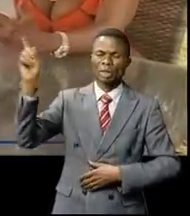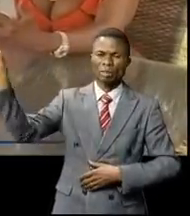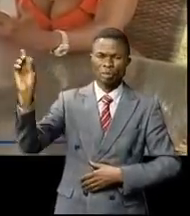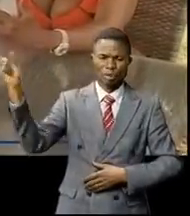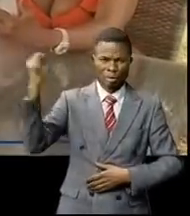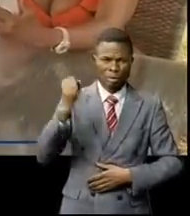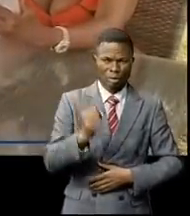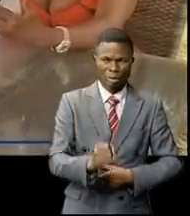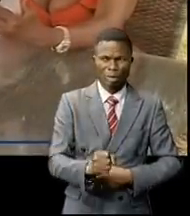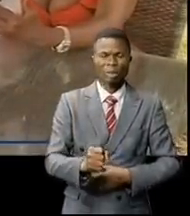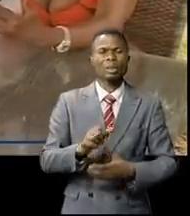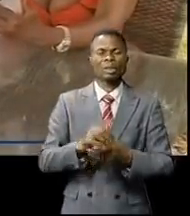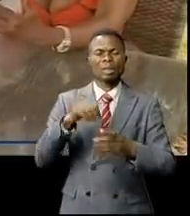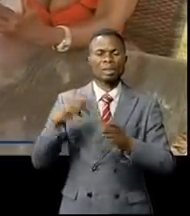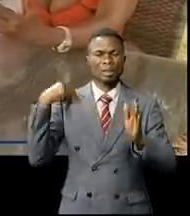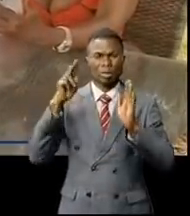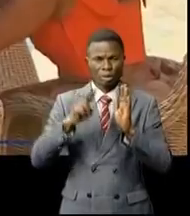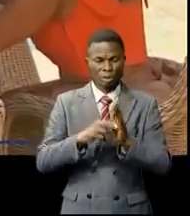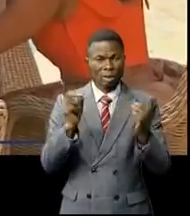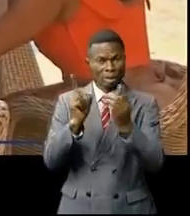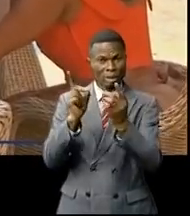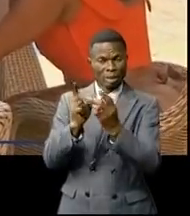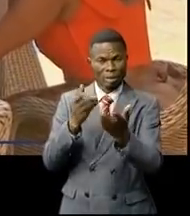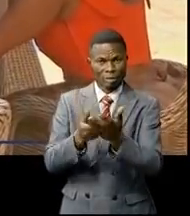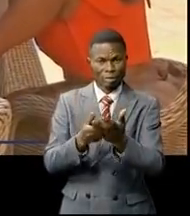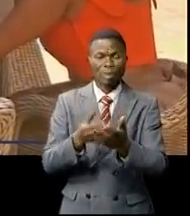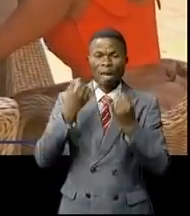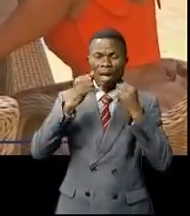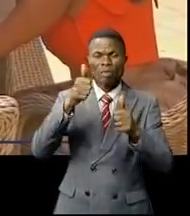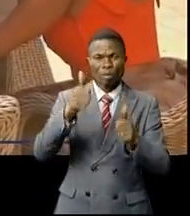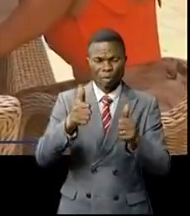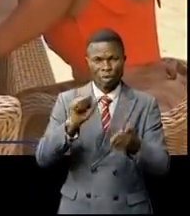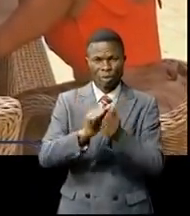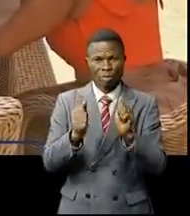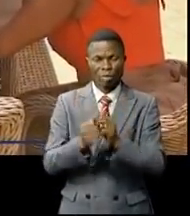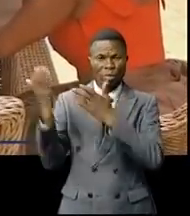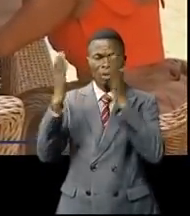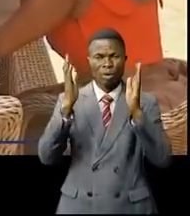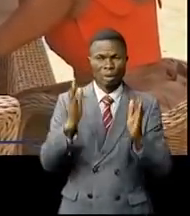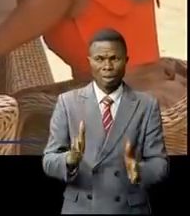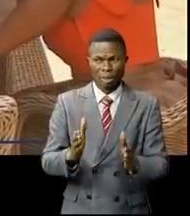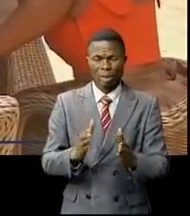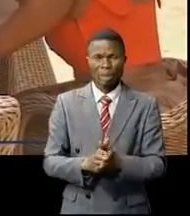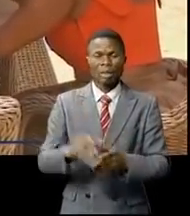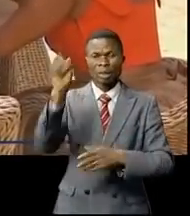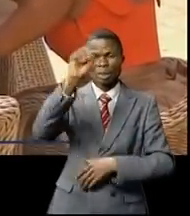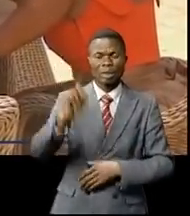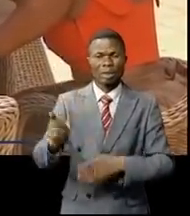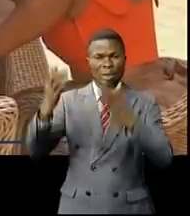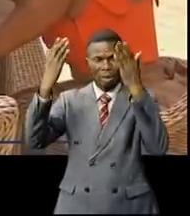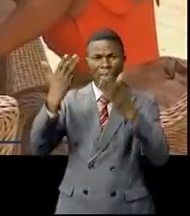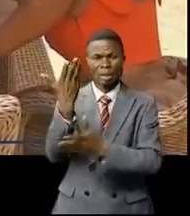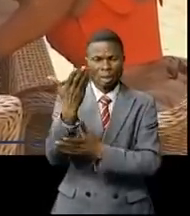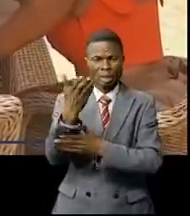secteurs au nom du gouvernement des ses contacts la bonne nouvelle sous les secteurs de transport les zimbabwe a sollicité la